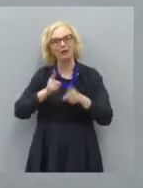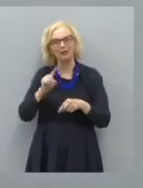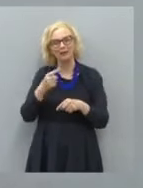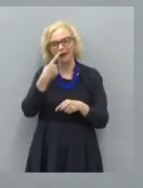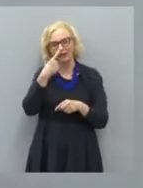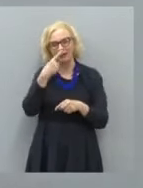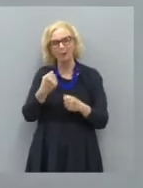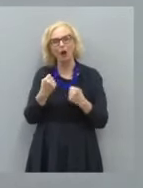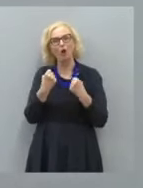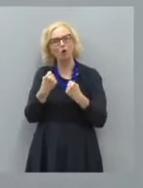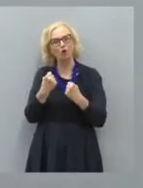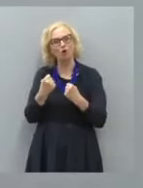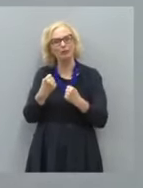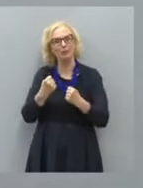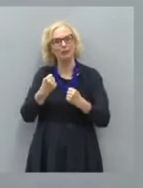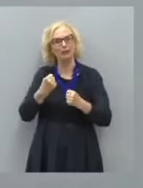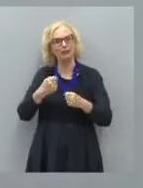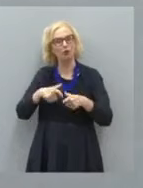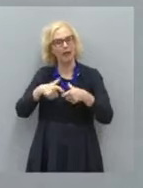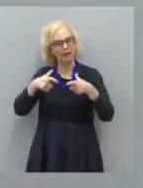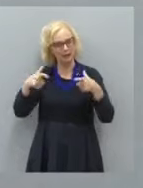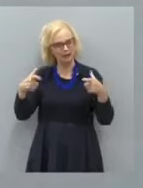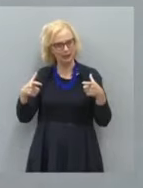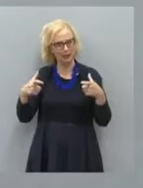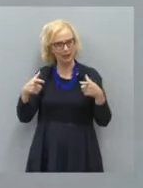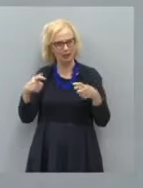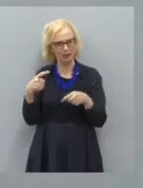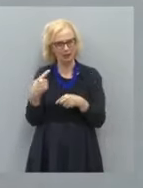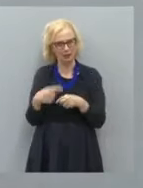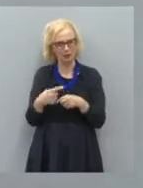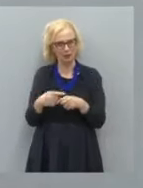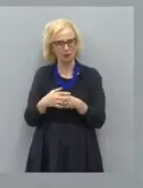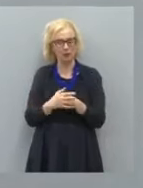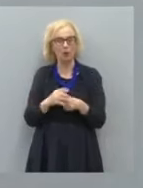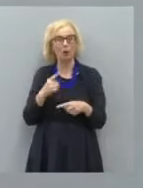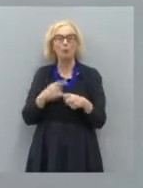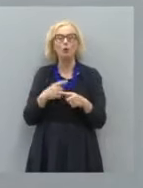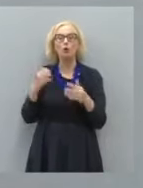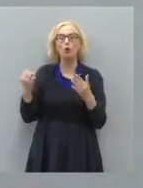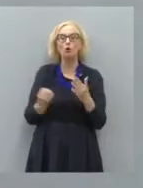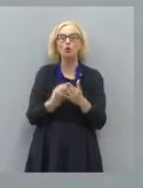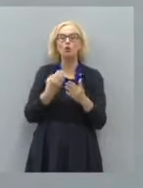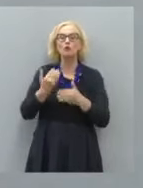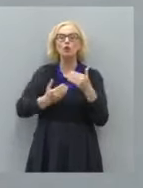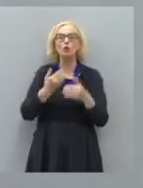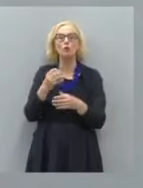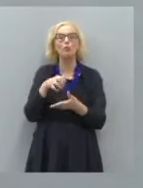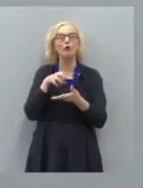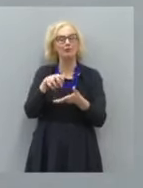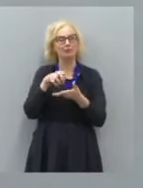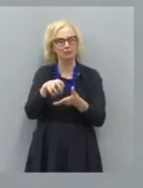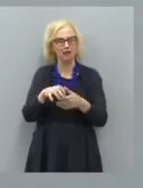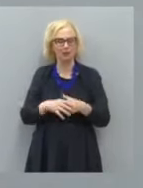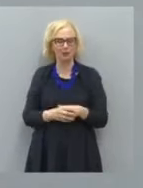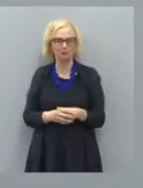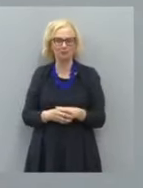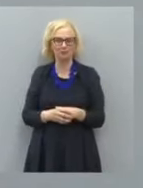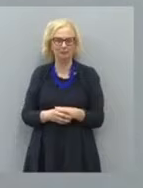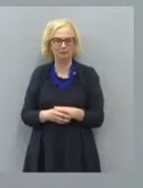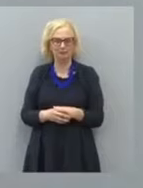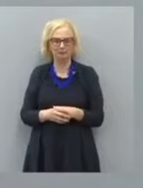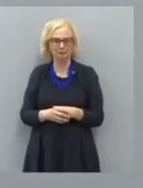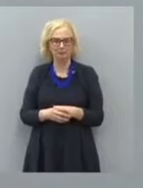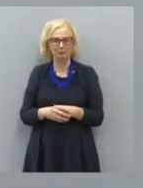consolidamento della crescita perché di questo si sta parlando e poi dello sviluppo e dell'investimento e quello che dico è